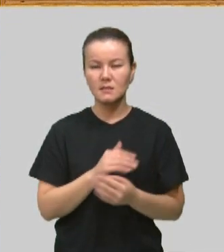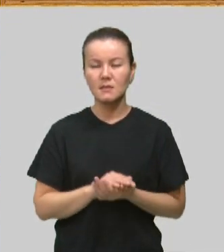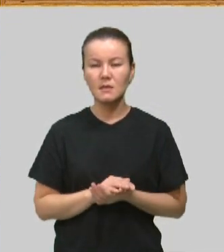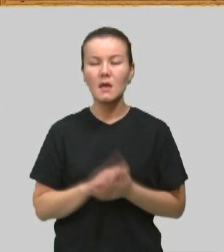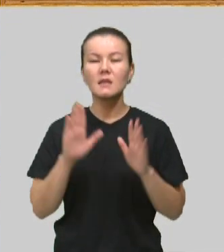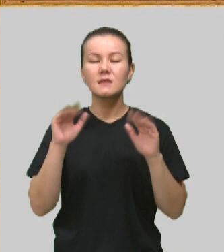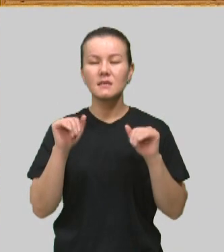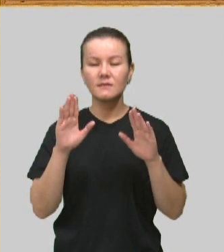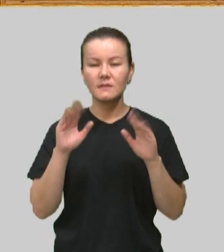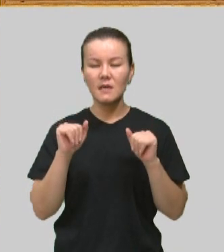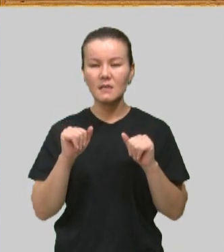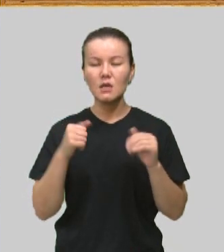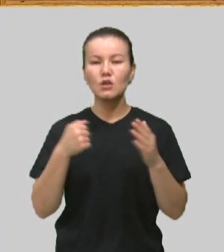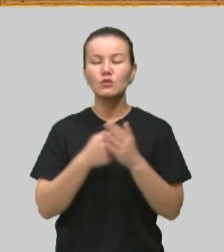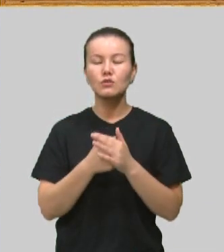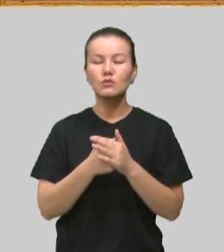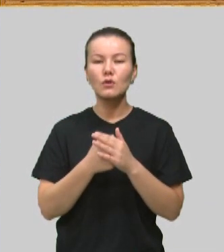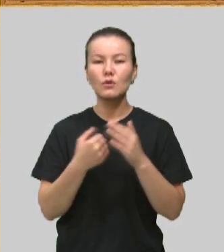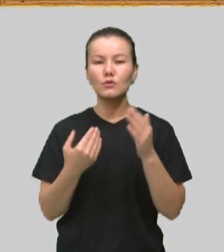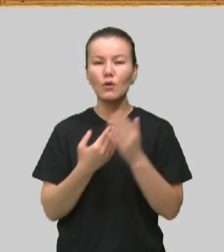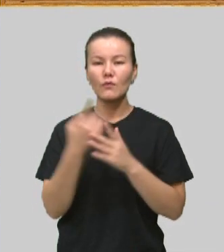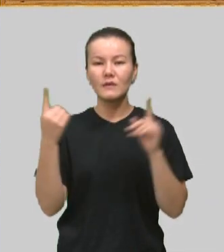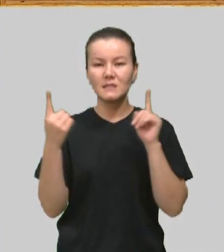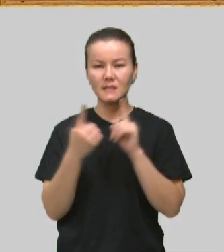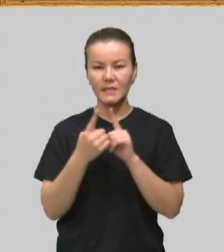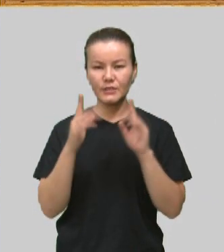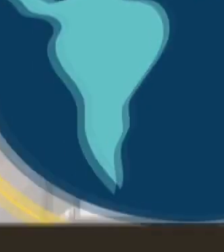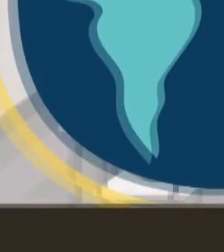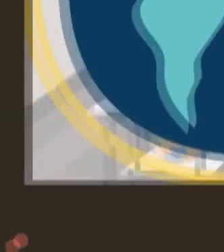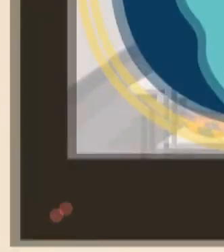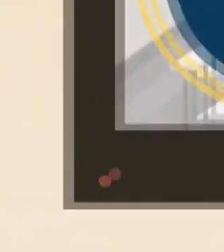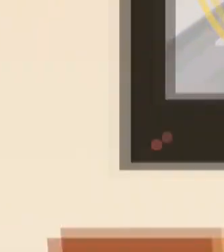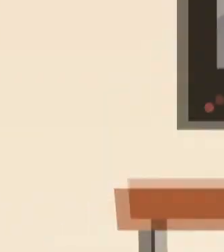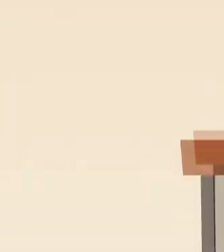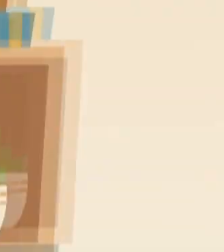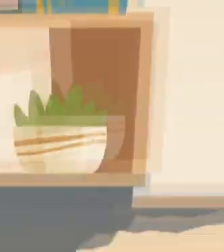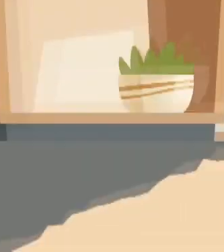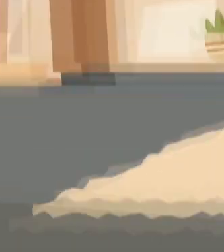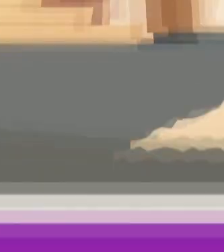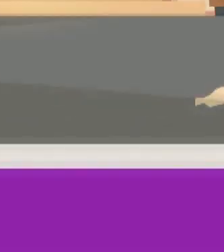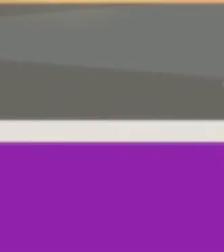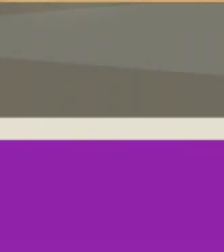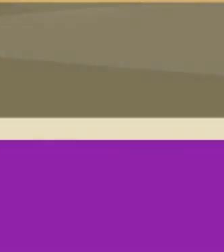До свидания, до скорых встреч!